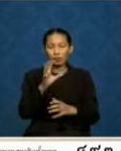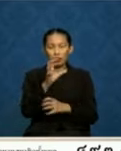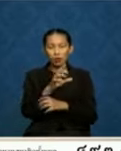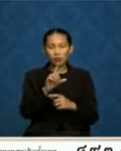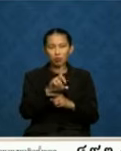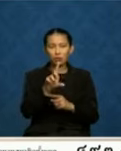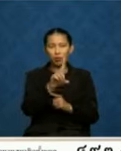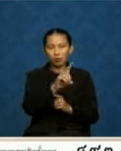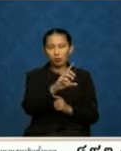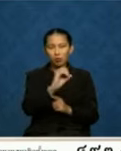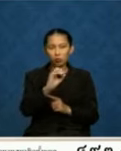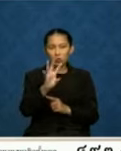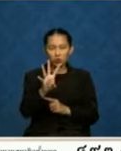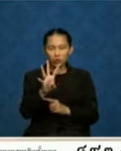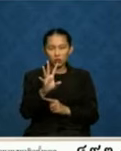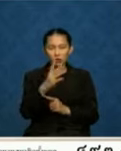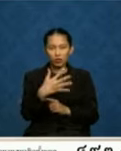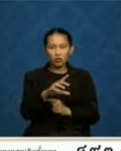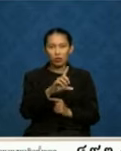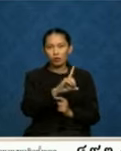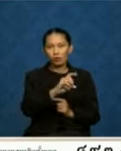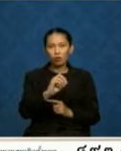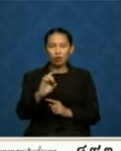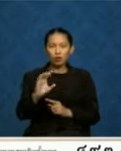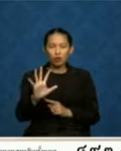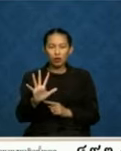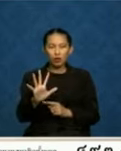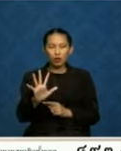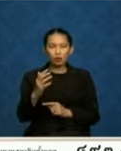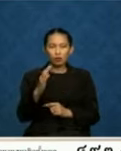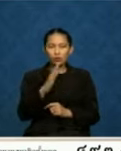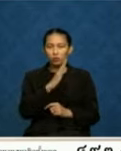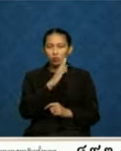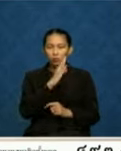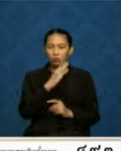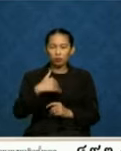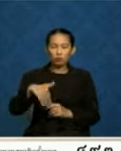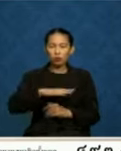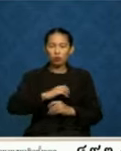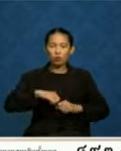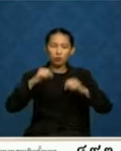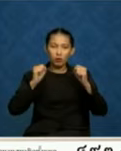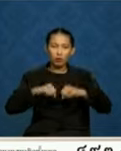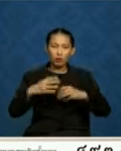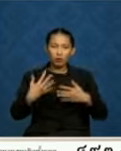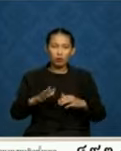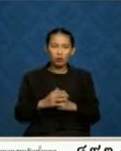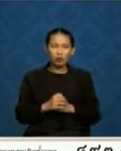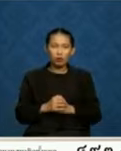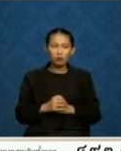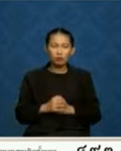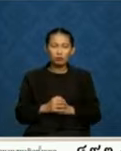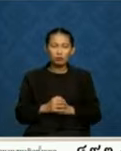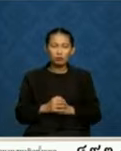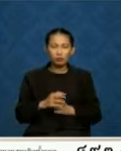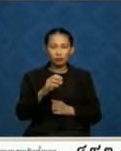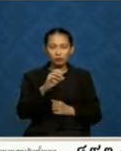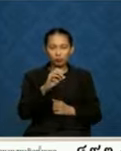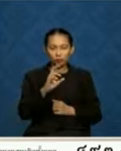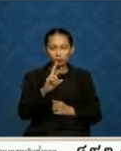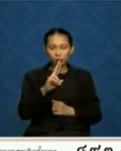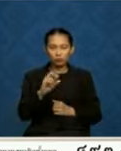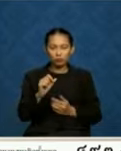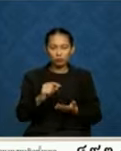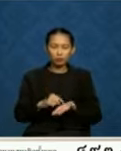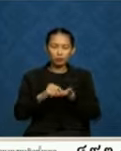ข้อ104และ105เมื่อพวกเรามีมติแล้วทางสภาก็จะส่งร